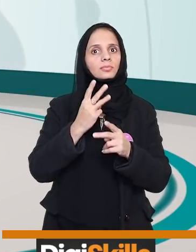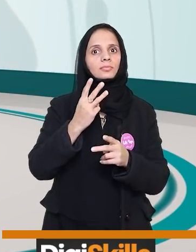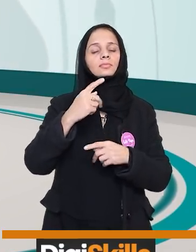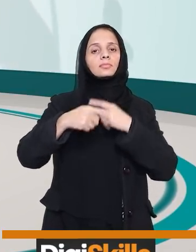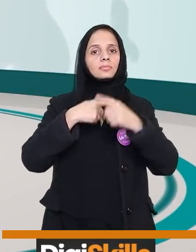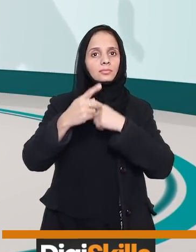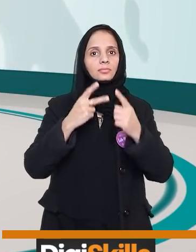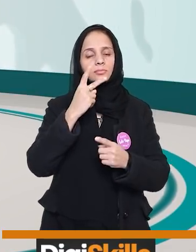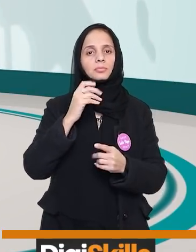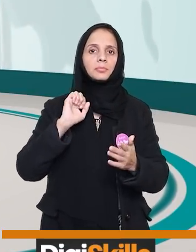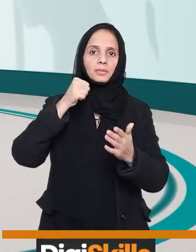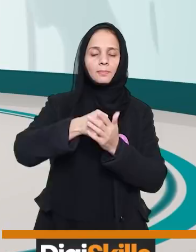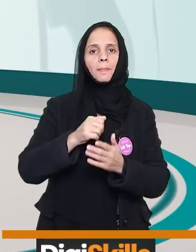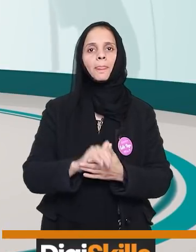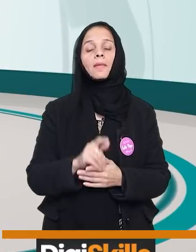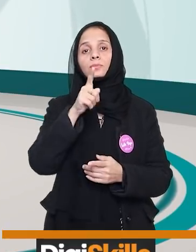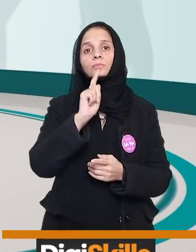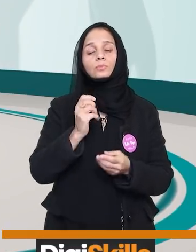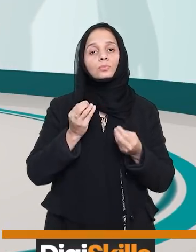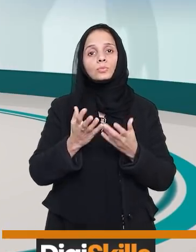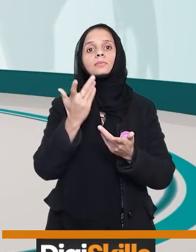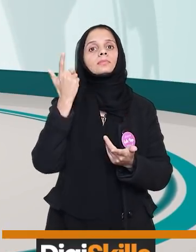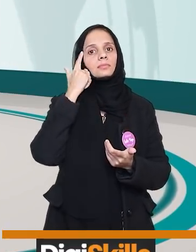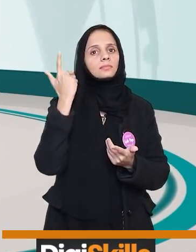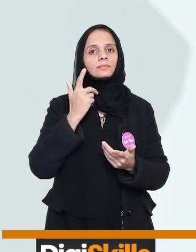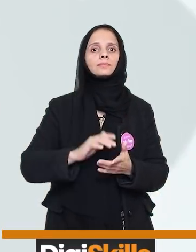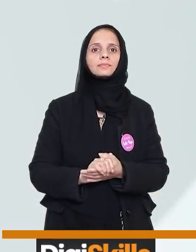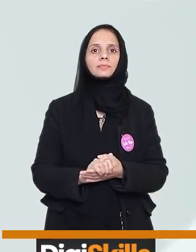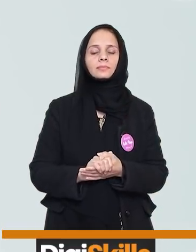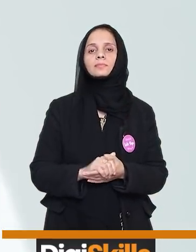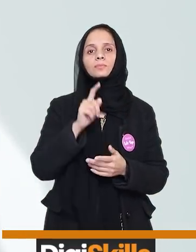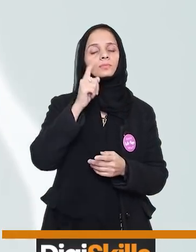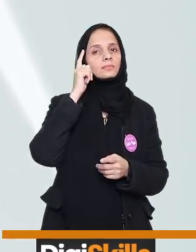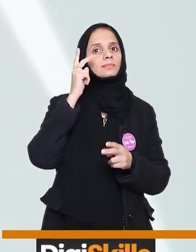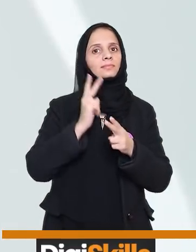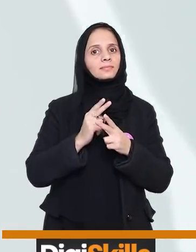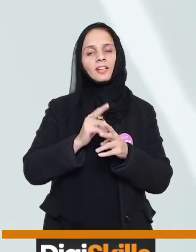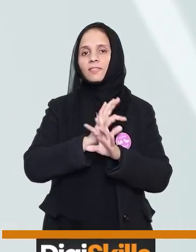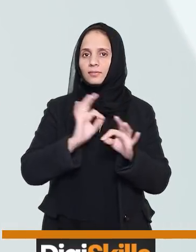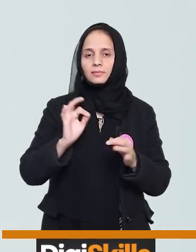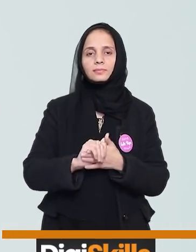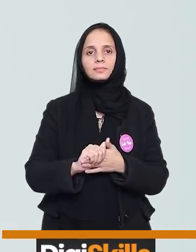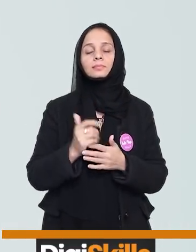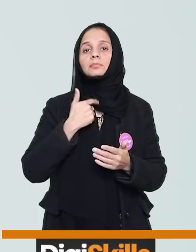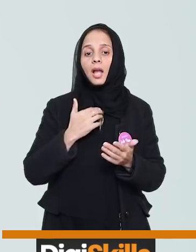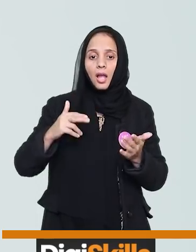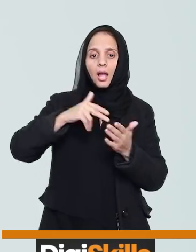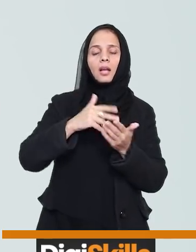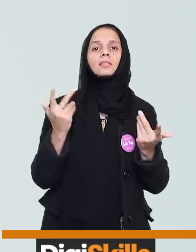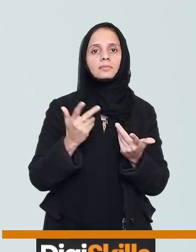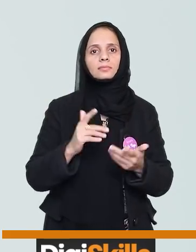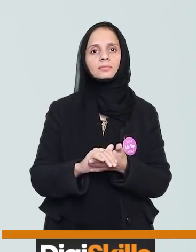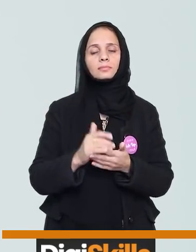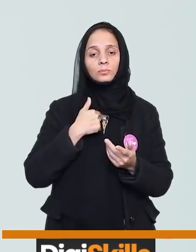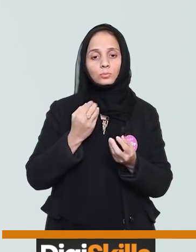دا ریزنز وائی یو مائٹ گیو اپ اینڈ وائی ڈڈ یو اسٹارٹ ایٹ فرسٹ پلیس. جب آپ یہ آئیڈینٹیفائی کر لیں گے کہ میں کہاں پہ